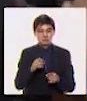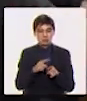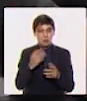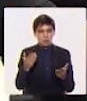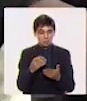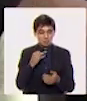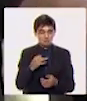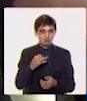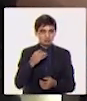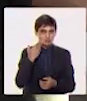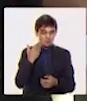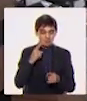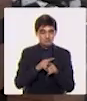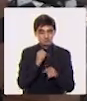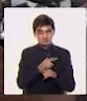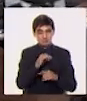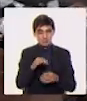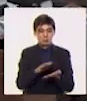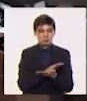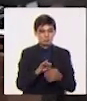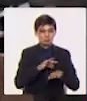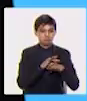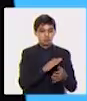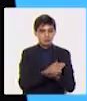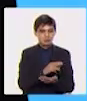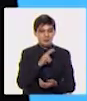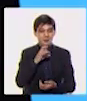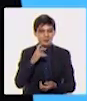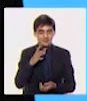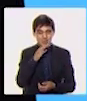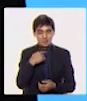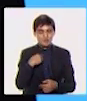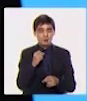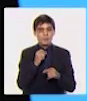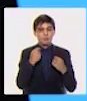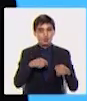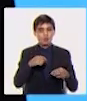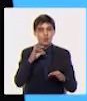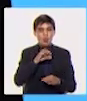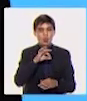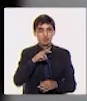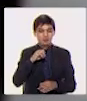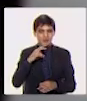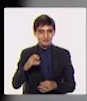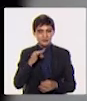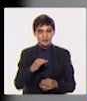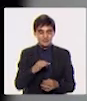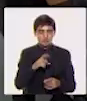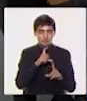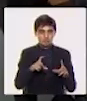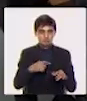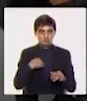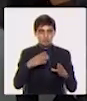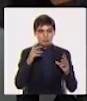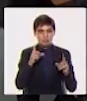Кизет біздің тұтынушыларымызға карантин кезінде тегін жеткізіп берді. Біз онлайн сату арқылы сату көлемін және қызметкерлер санын